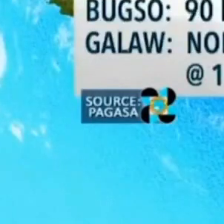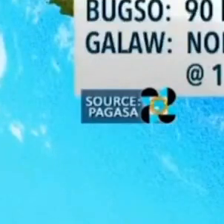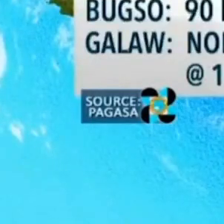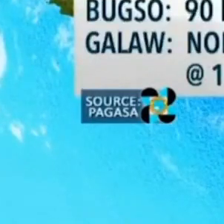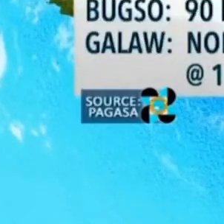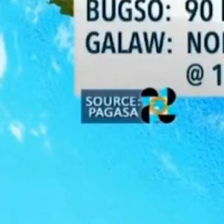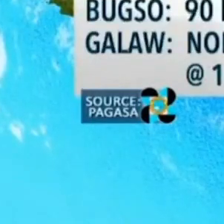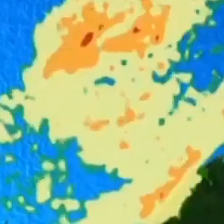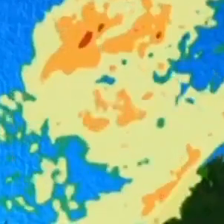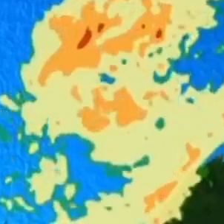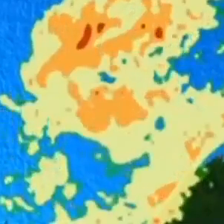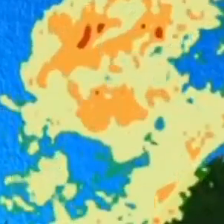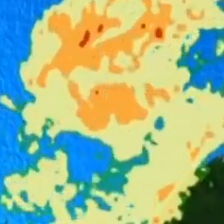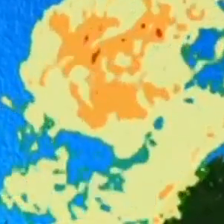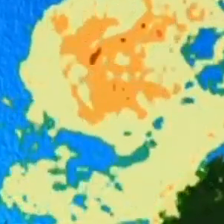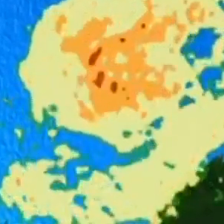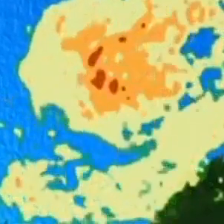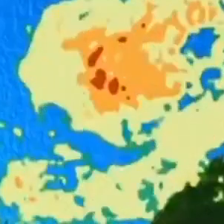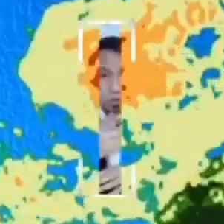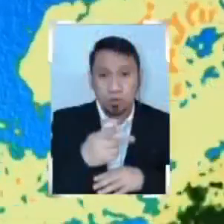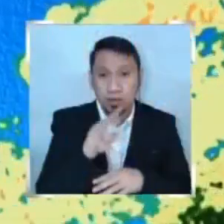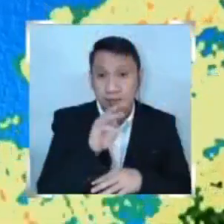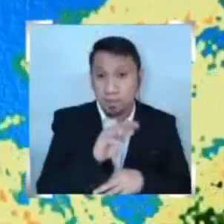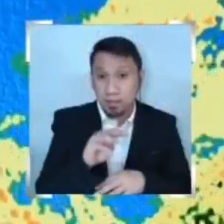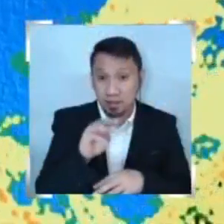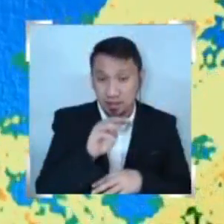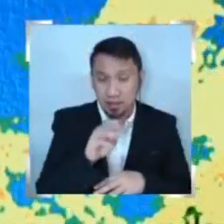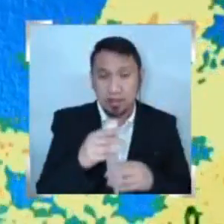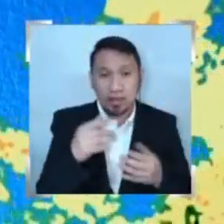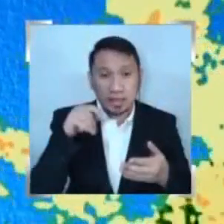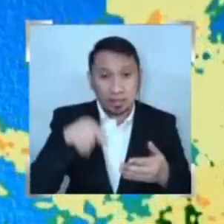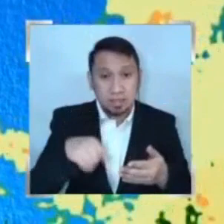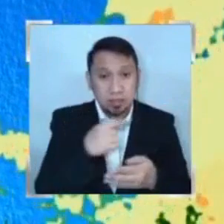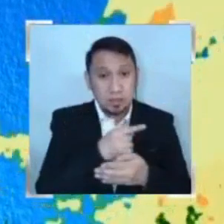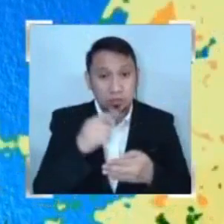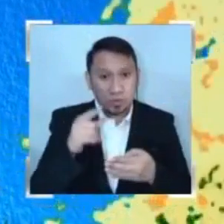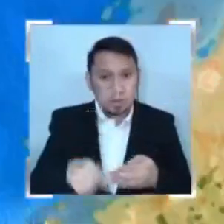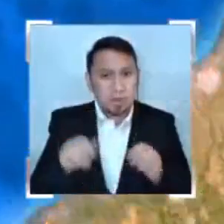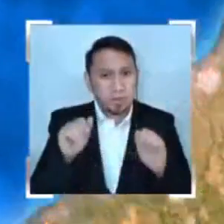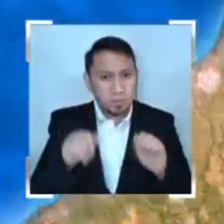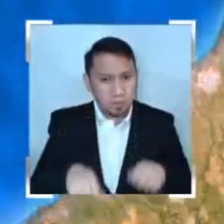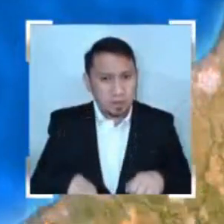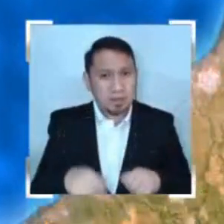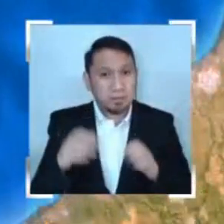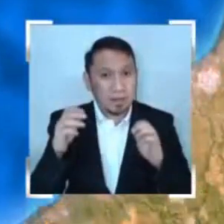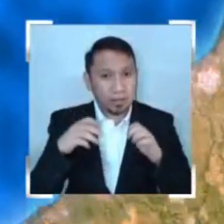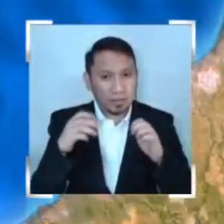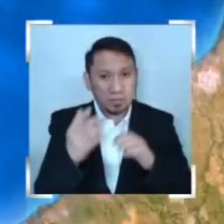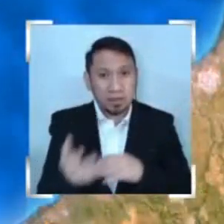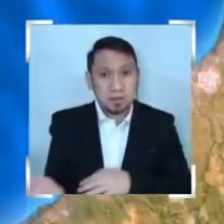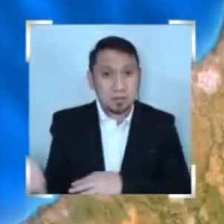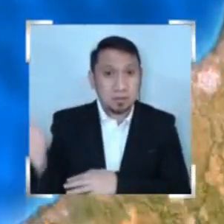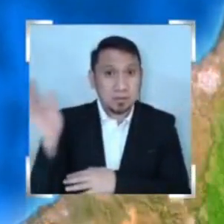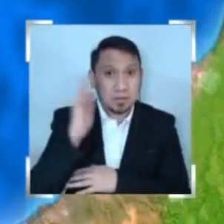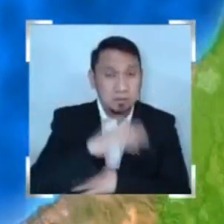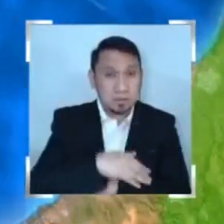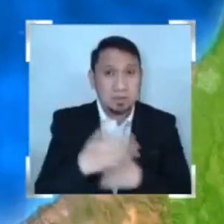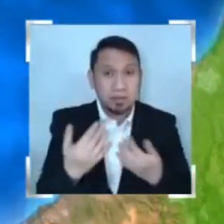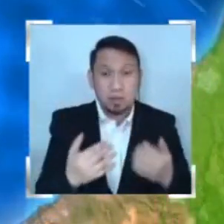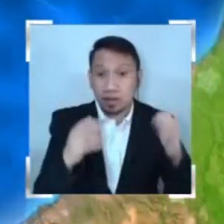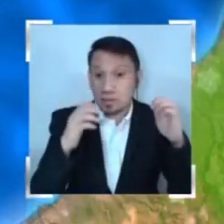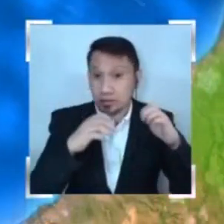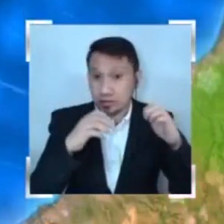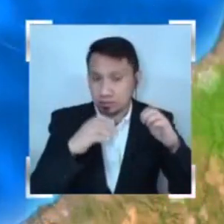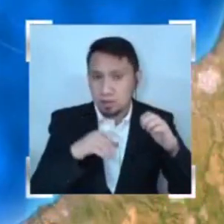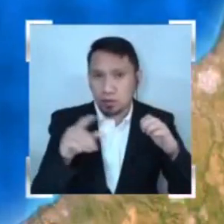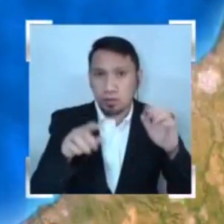sa Lunes Santo. Kaya sa weekend, asahan ang maghapong ulan sa buong bansa. Thunderstorms naman ang inaasahang magpapaulan sa